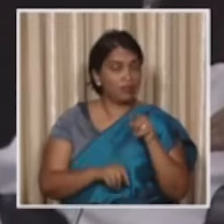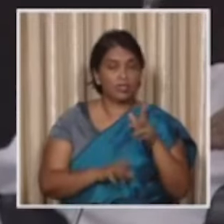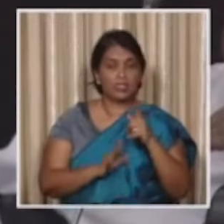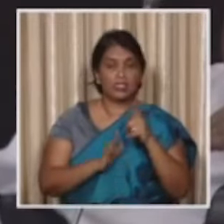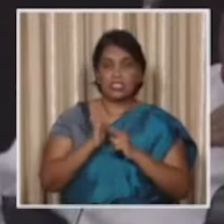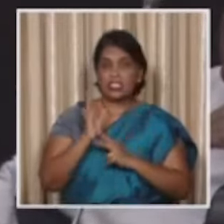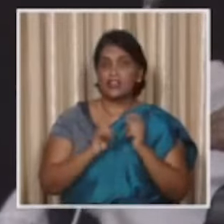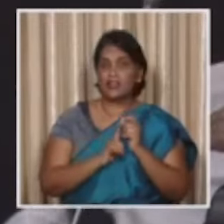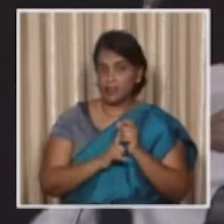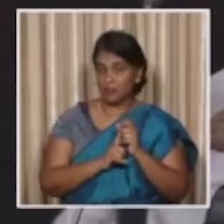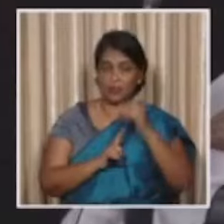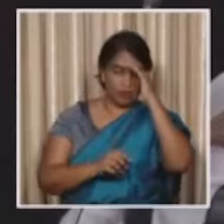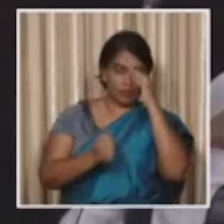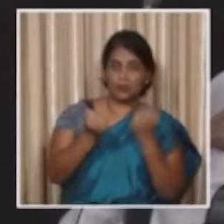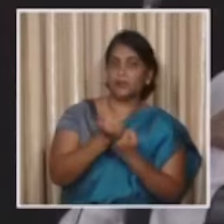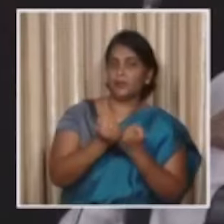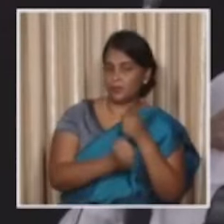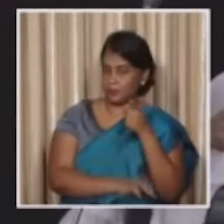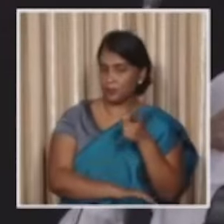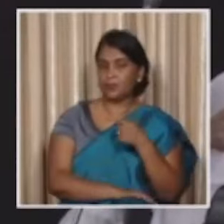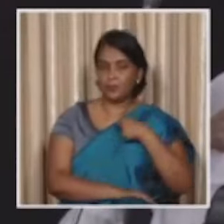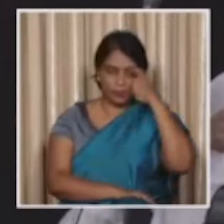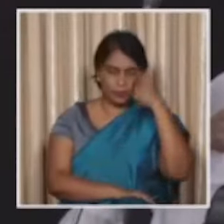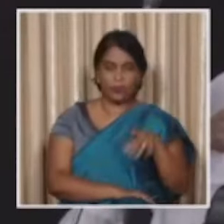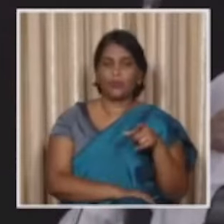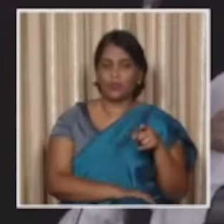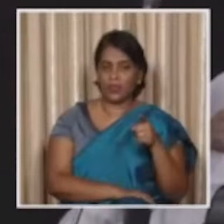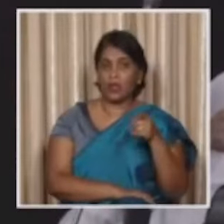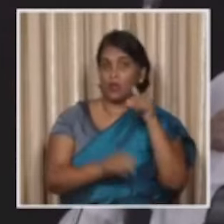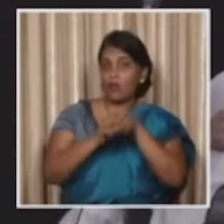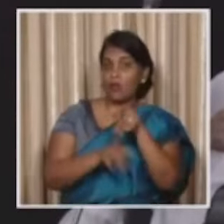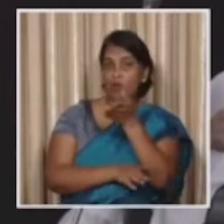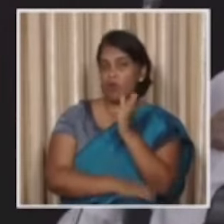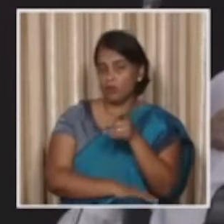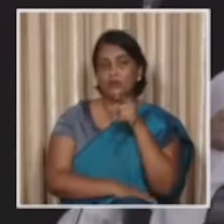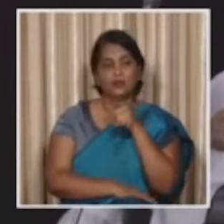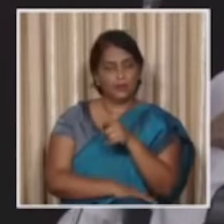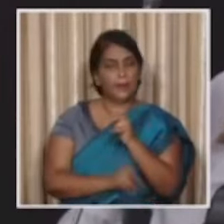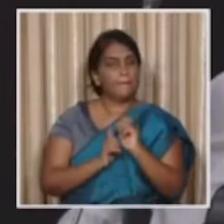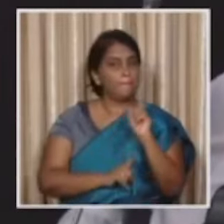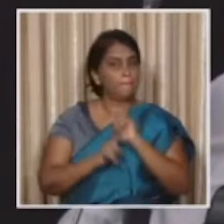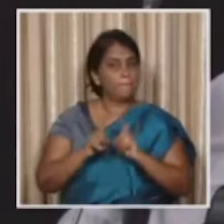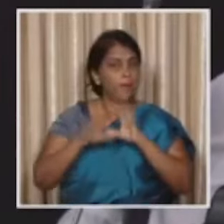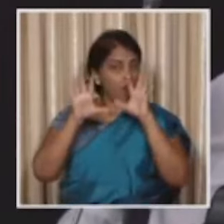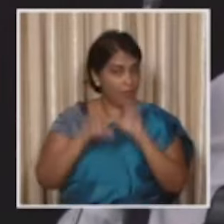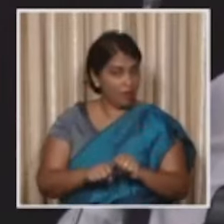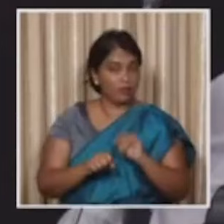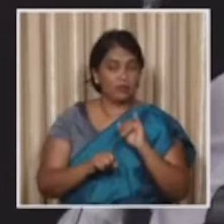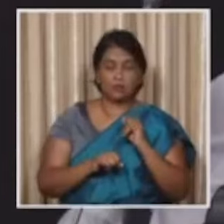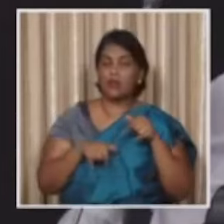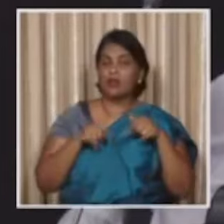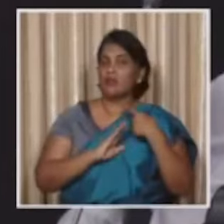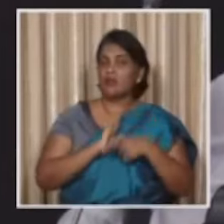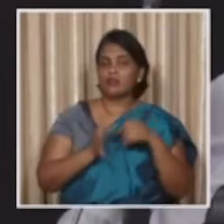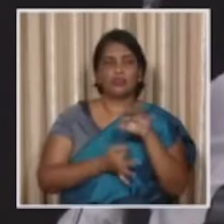විමුක්ති පෙරමුණේ ඒකට නායකත්වය දුන්නේ. අපි දැක්ක පැහැදිලිව හිටියේ කවුද කියලා. එදා මේ පාර්ලිමේන්තුව වටලවල අල්ලගත්තා නම් මොකද්ද මේ